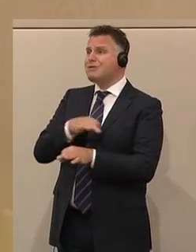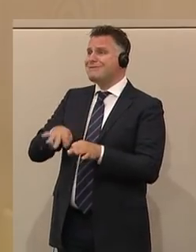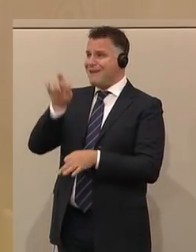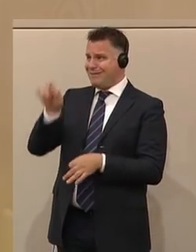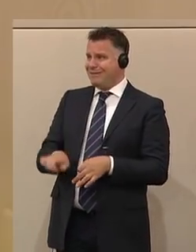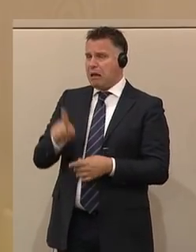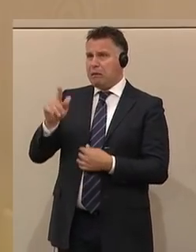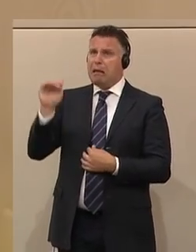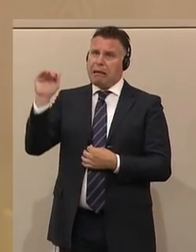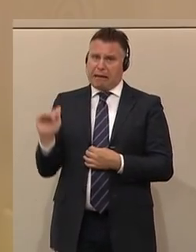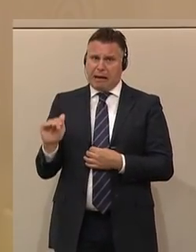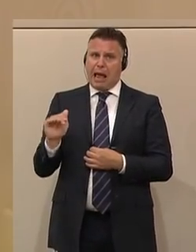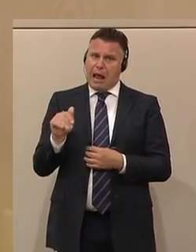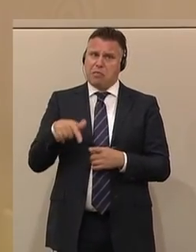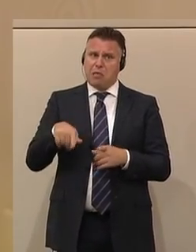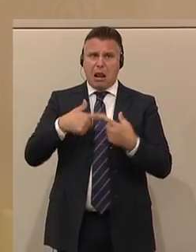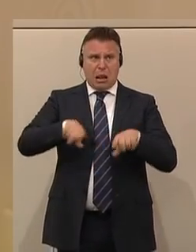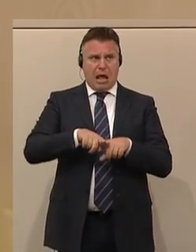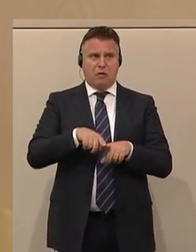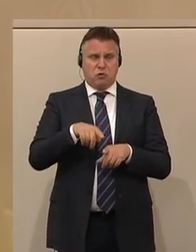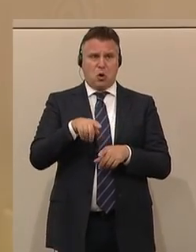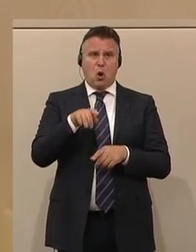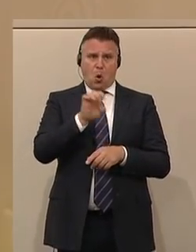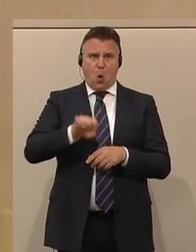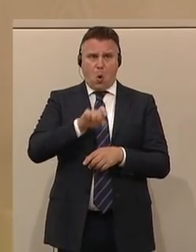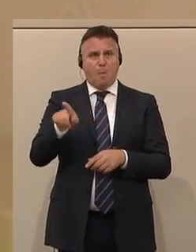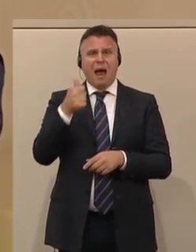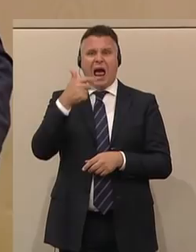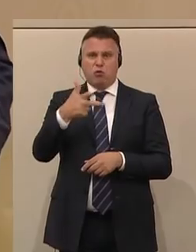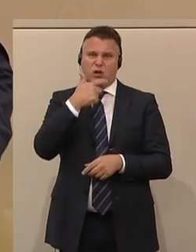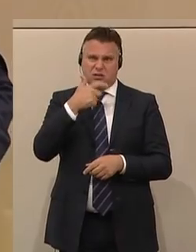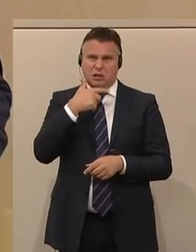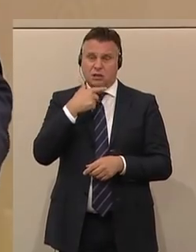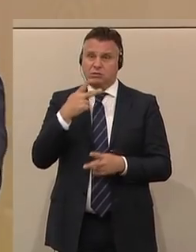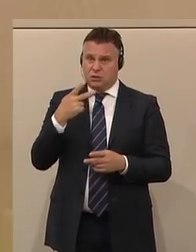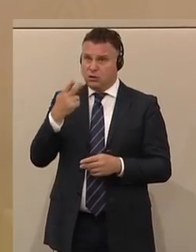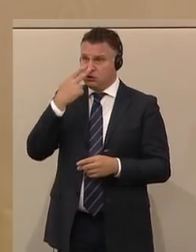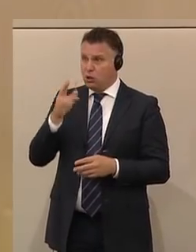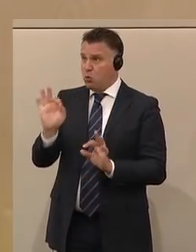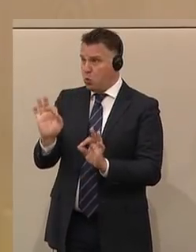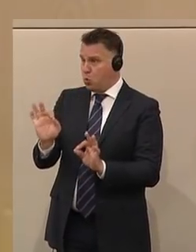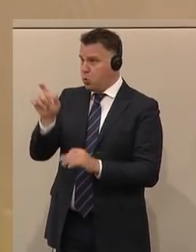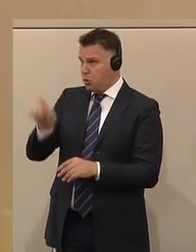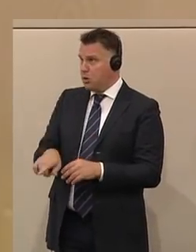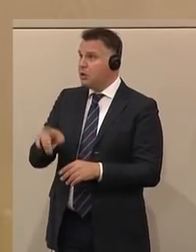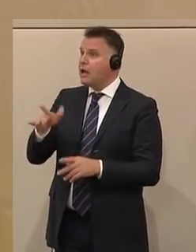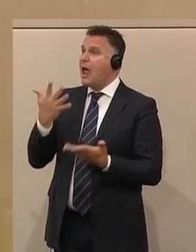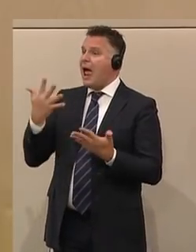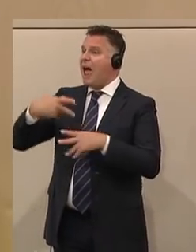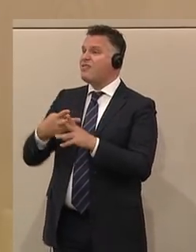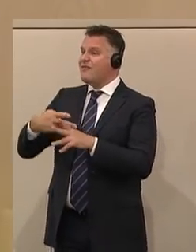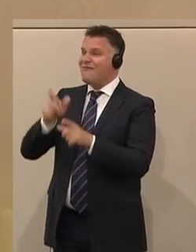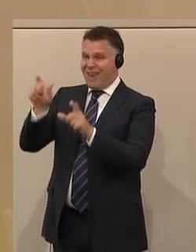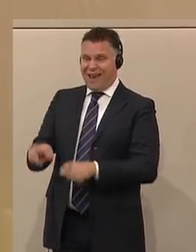von einem kleinen europäischen Land passiert, der 31 Jahre ist. Imposant ist es allemal. Ich habe an der handwerklichen Fähigkeit von Sebastian Kurz